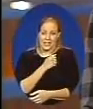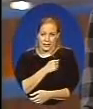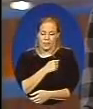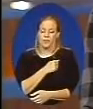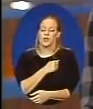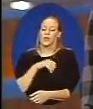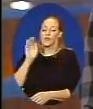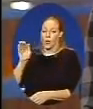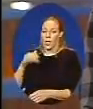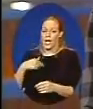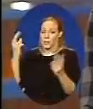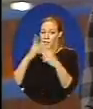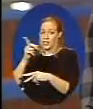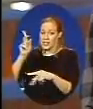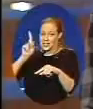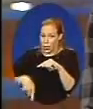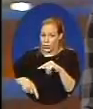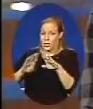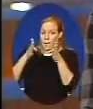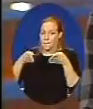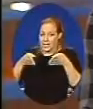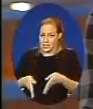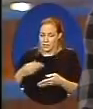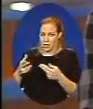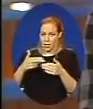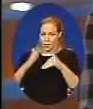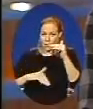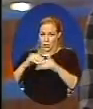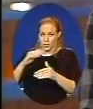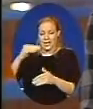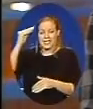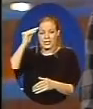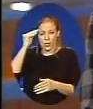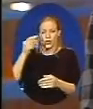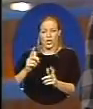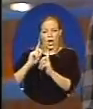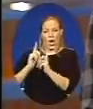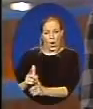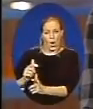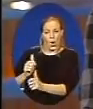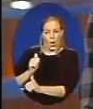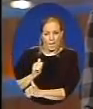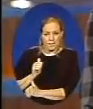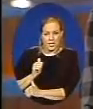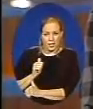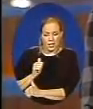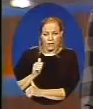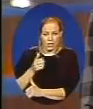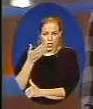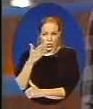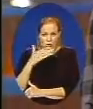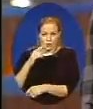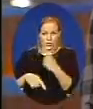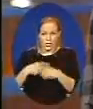אני מבין שזו טעות שבמצבה שהולכים לבנות לזכרם של הלוחמים על